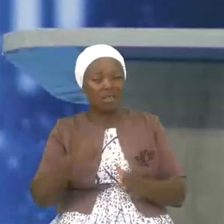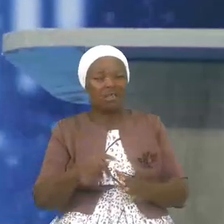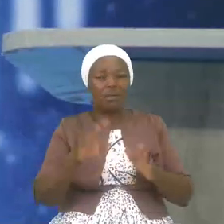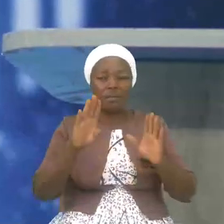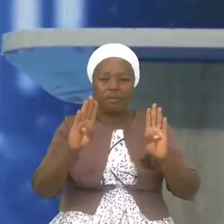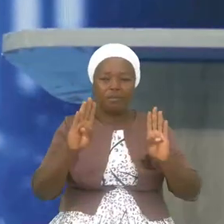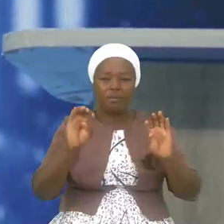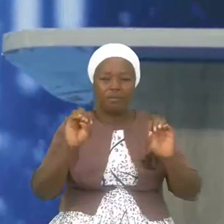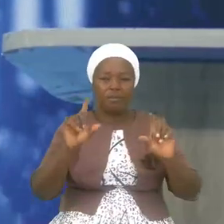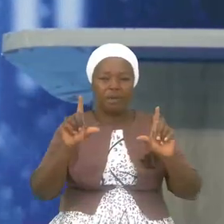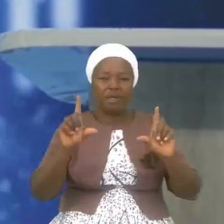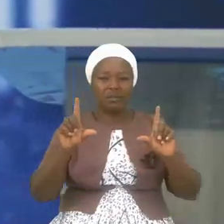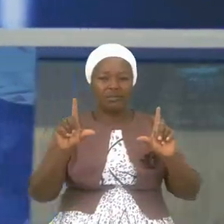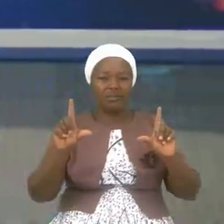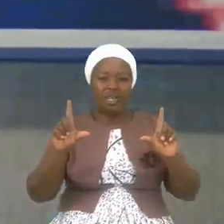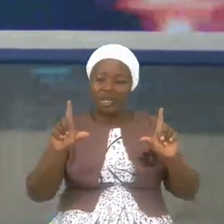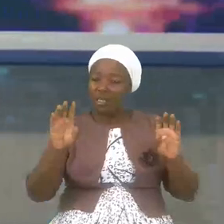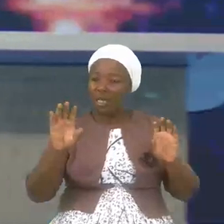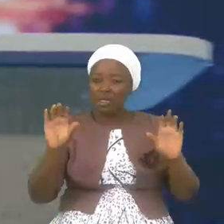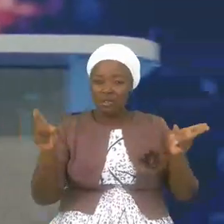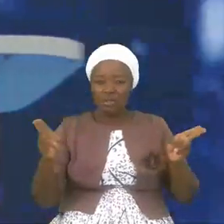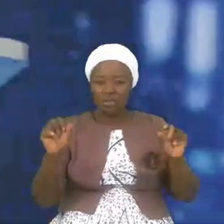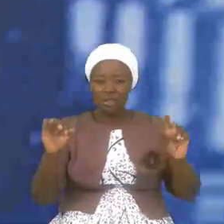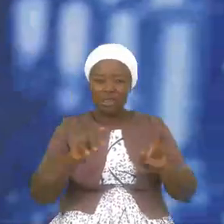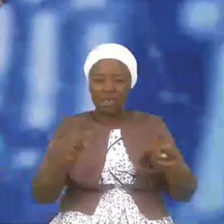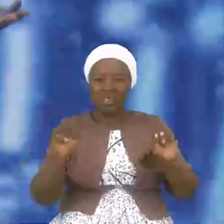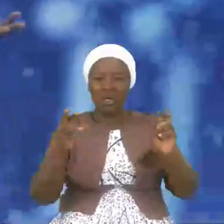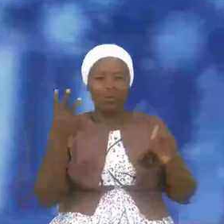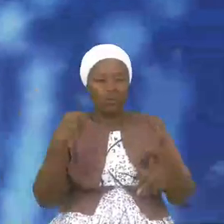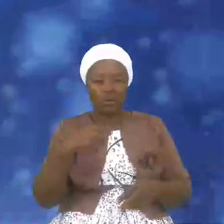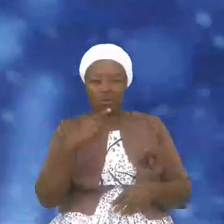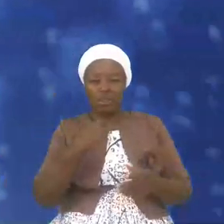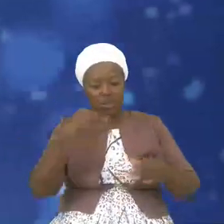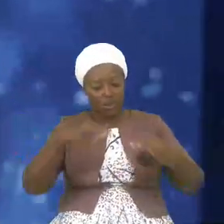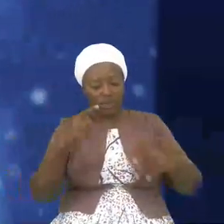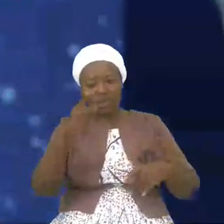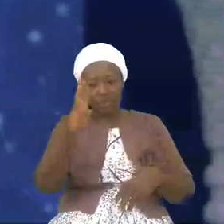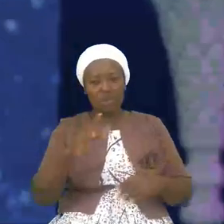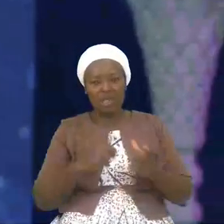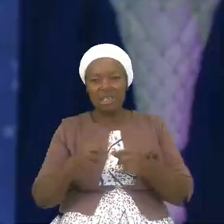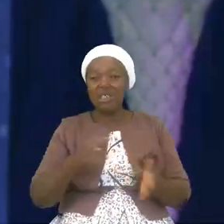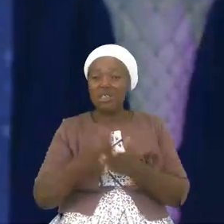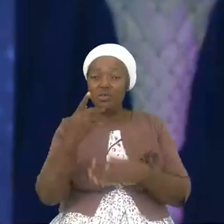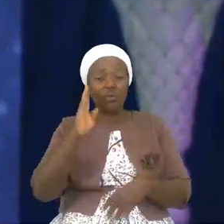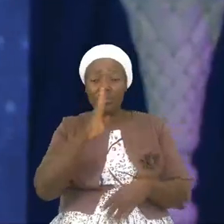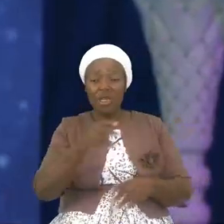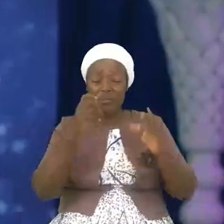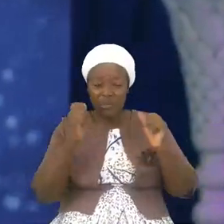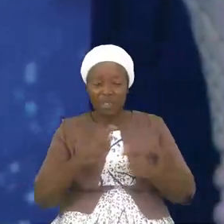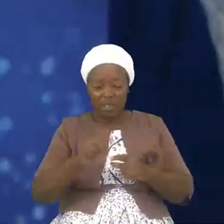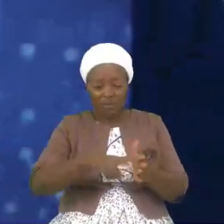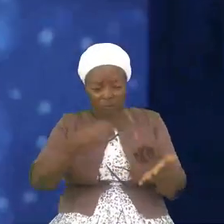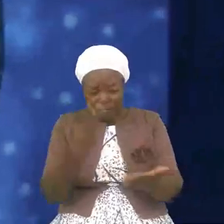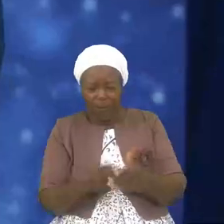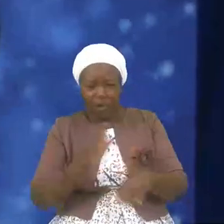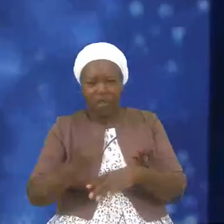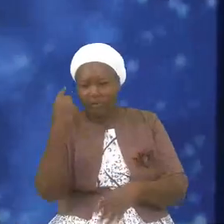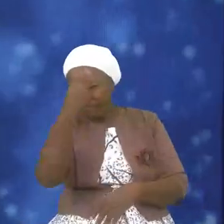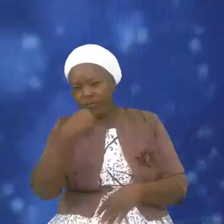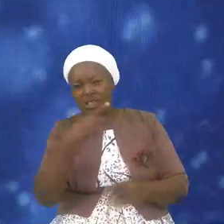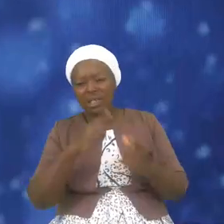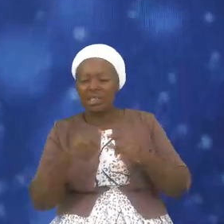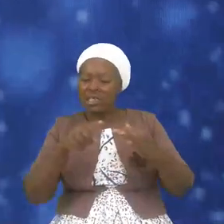a pris parler du jugement qui vient. Il devait immédiatement se tomber sur son visage pour dire, « Oh Dieu, je suis désolé